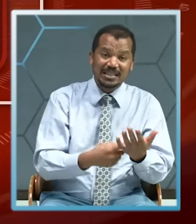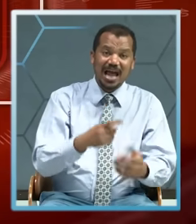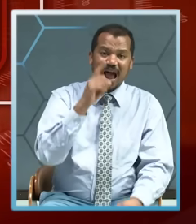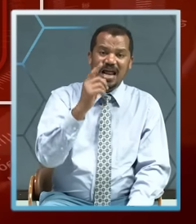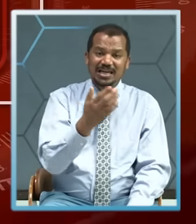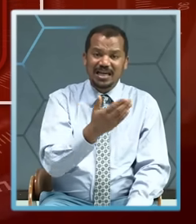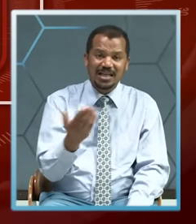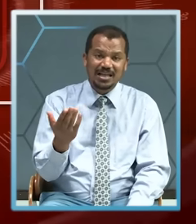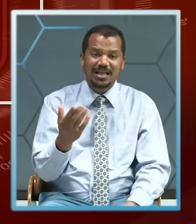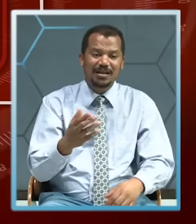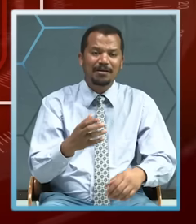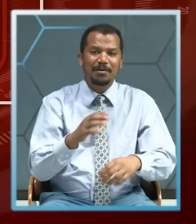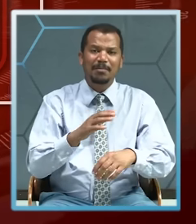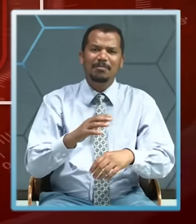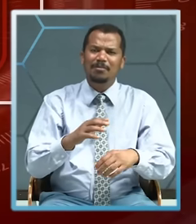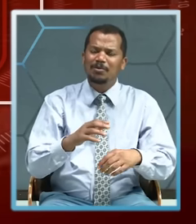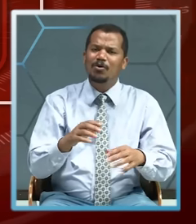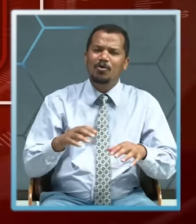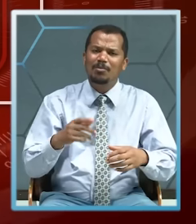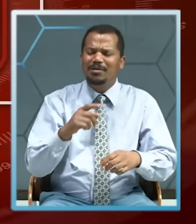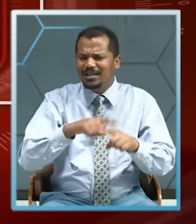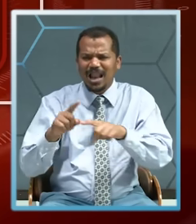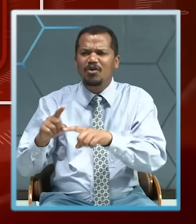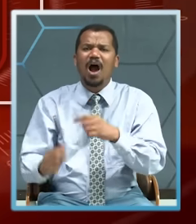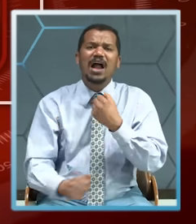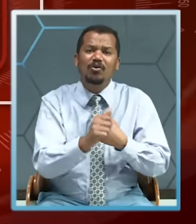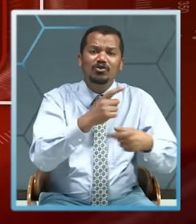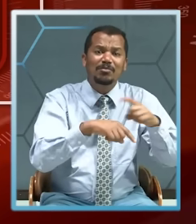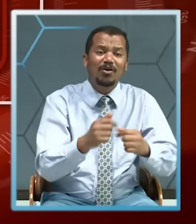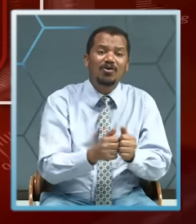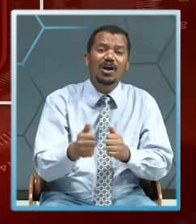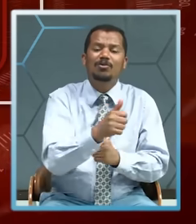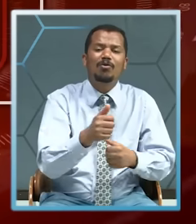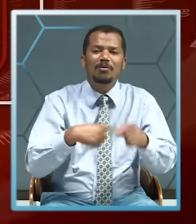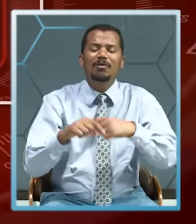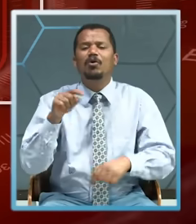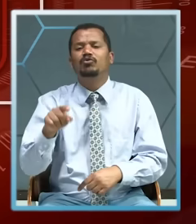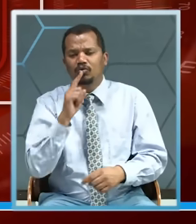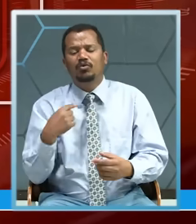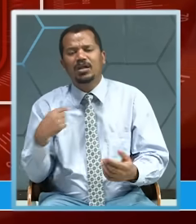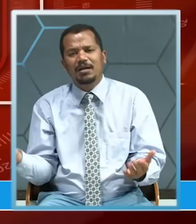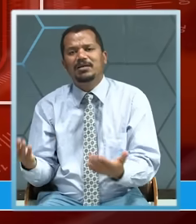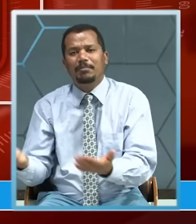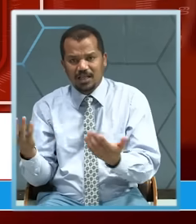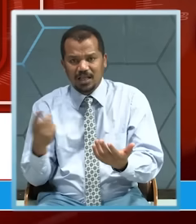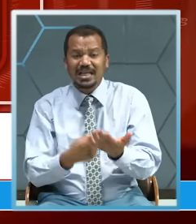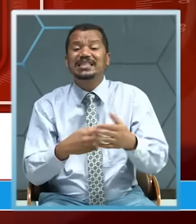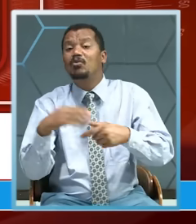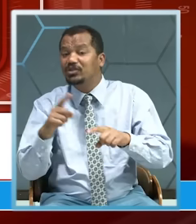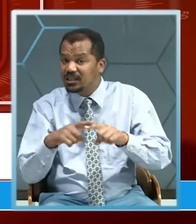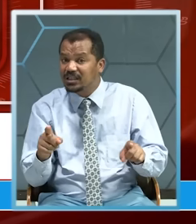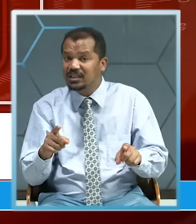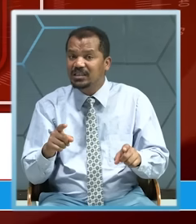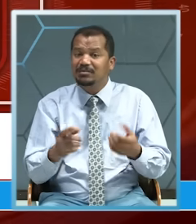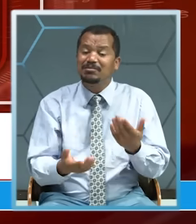ግን ከሆነ አንድ ነገር ሲፈጠር መሬት መሰንጠቅ ነው፣ ጎርፍ የሚሆን ሌሎች አደጋዎች ሲፈጠሩ ቀድሞ ሰውሱ ይህምን አበረታታለን።